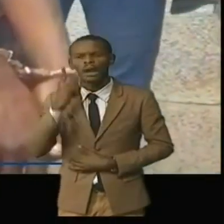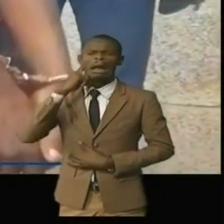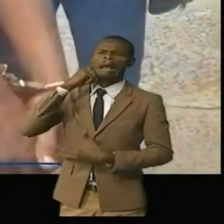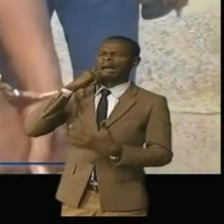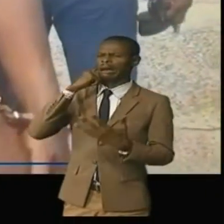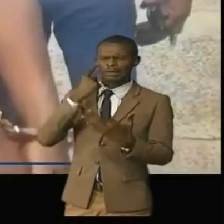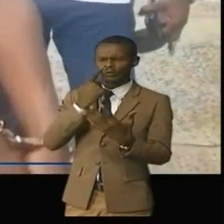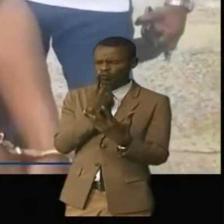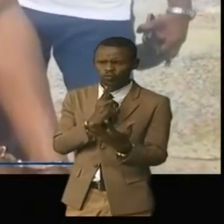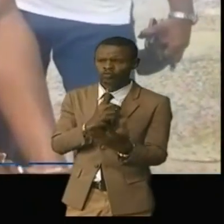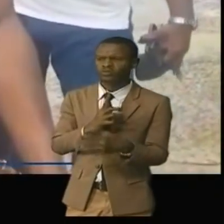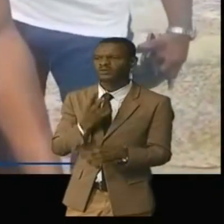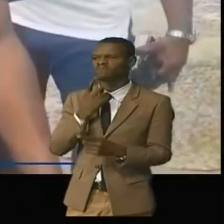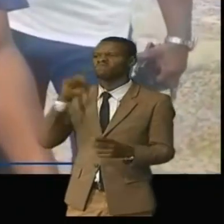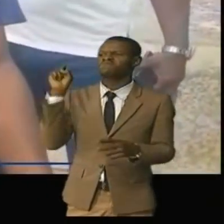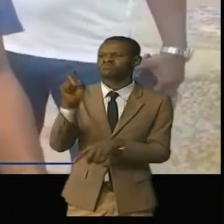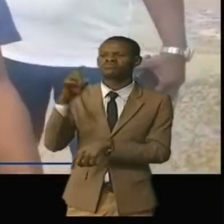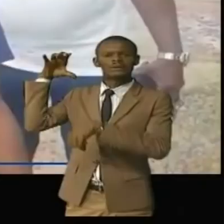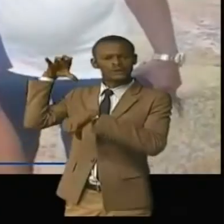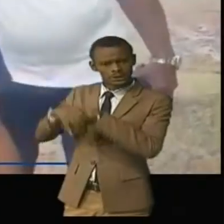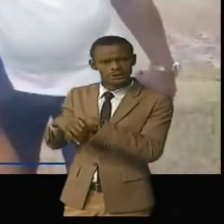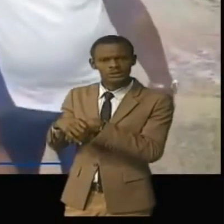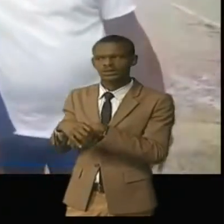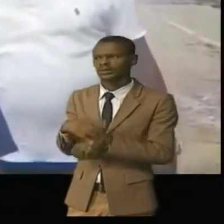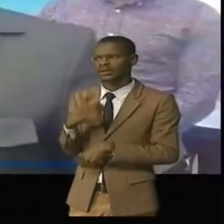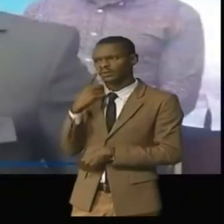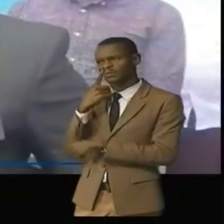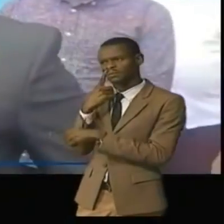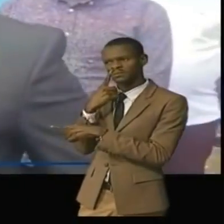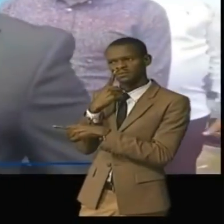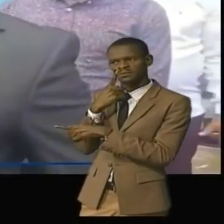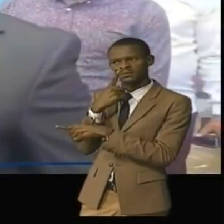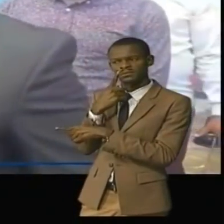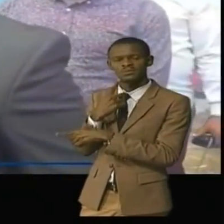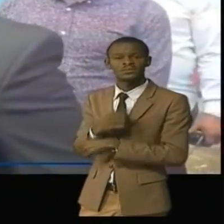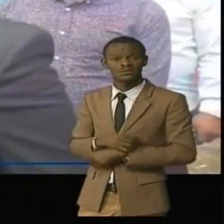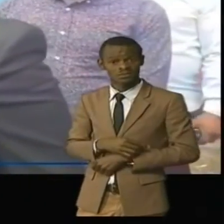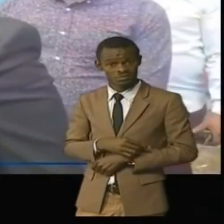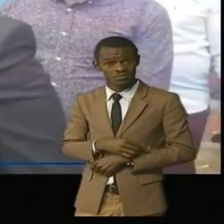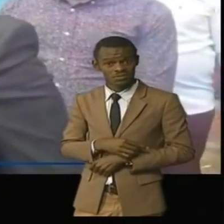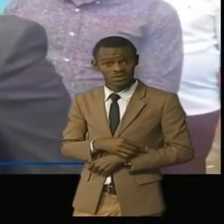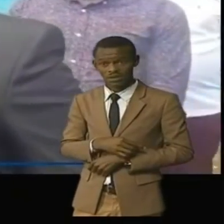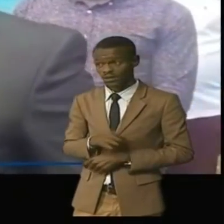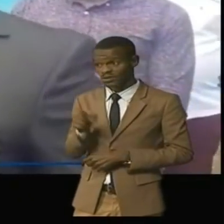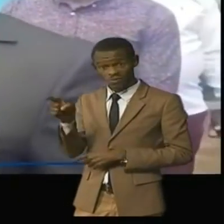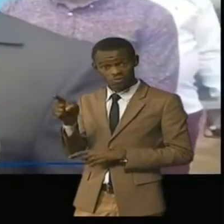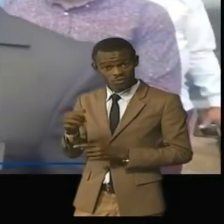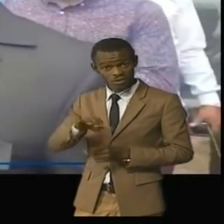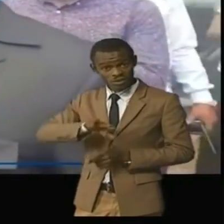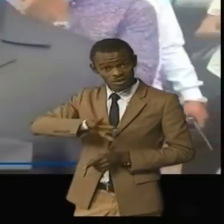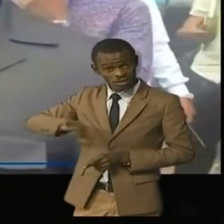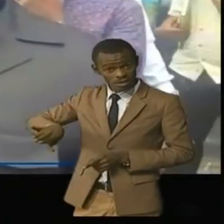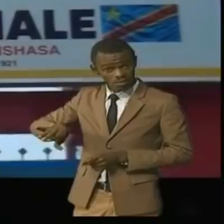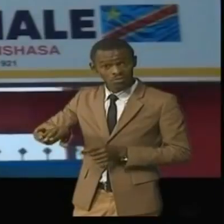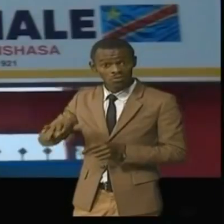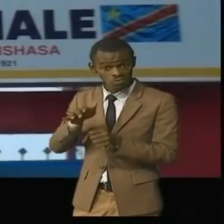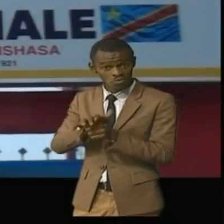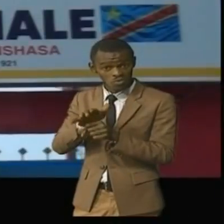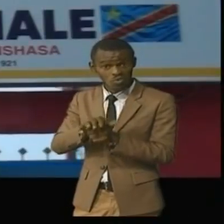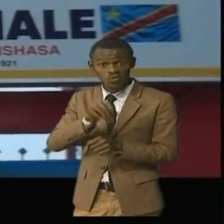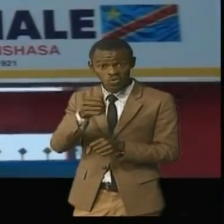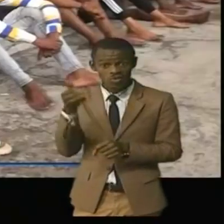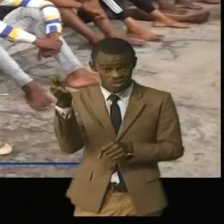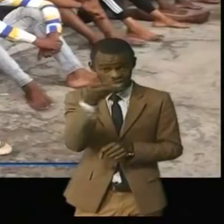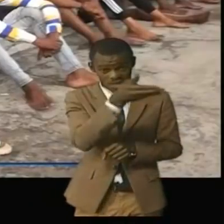brebis galeuse de la police nationale congolaise, il se trouve d'autres, encore anonymes, qui ternissent l'image de ce service public. À cette